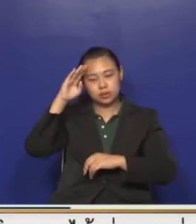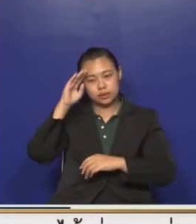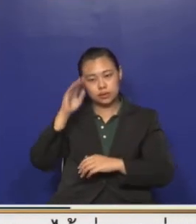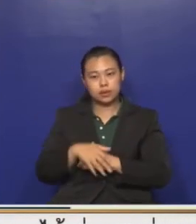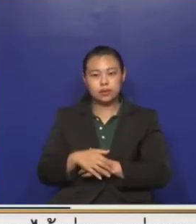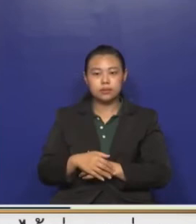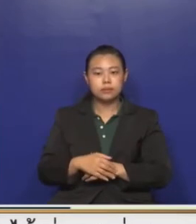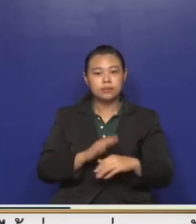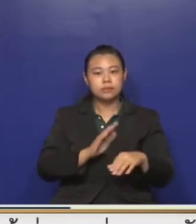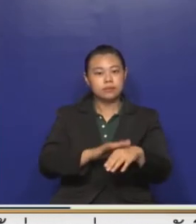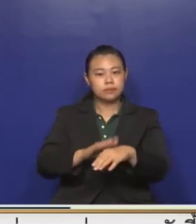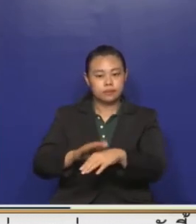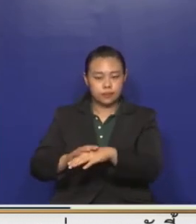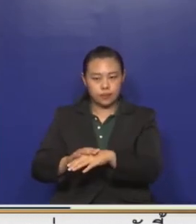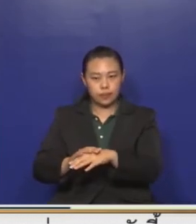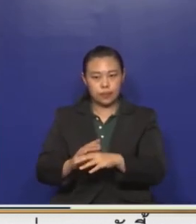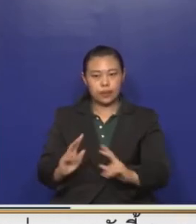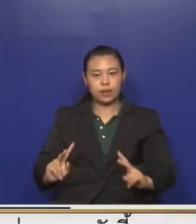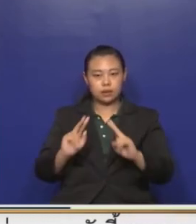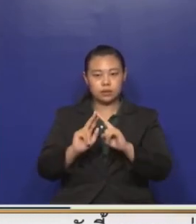มากระสวงศพยากรธิรบ welded